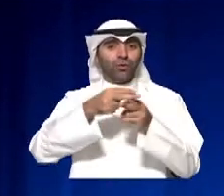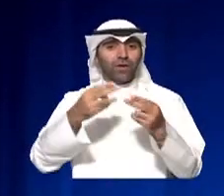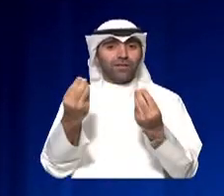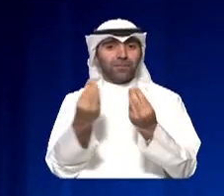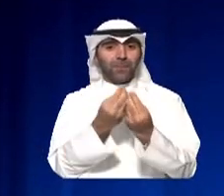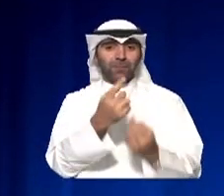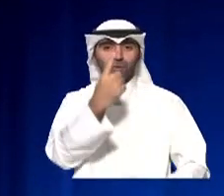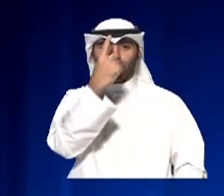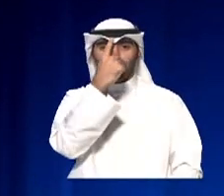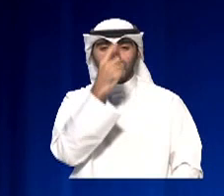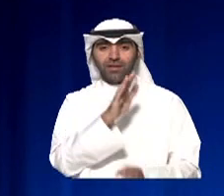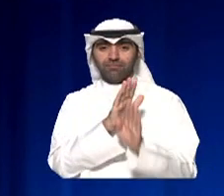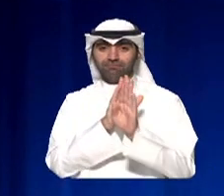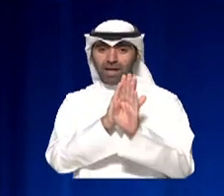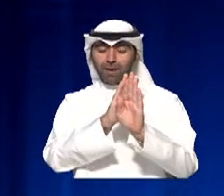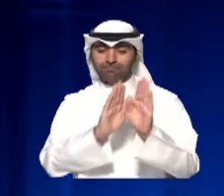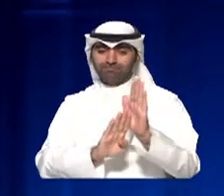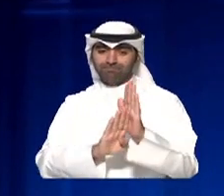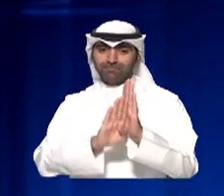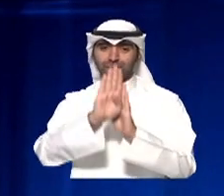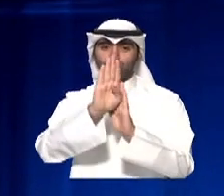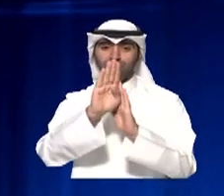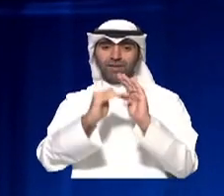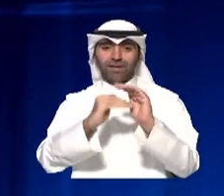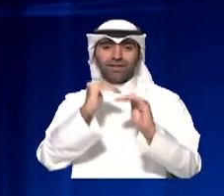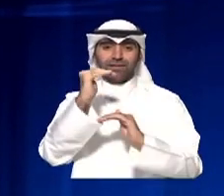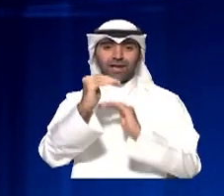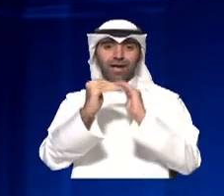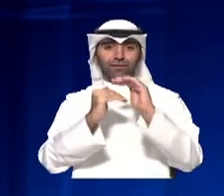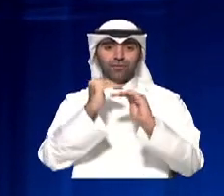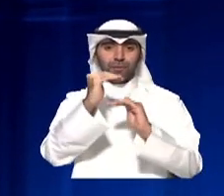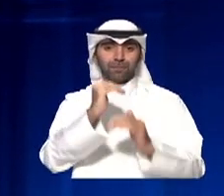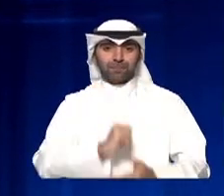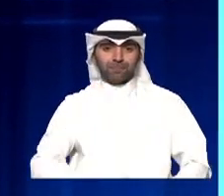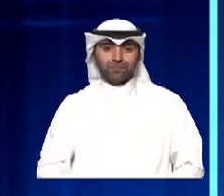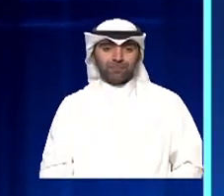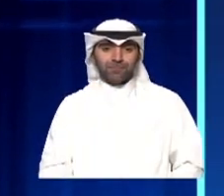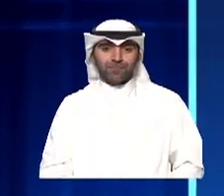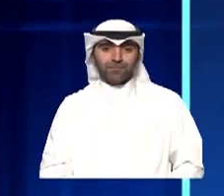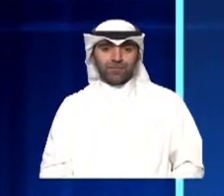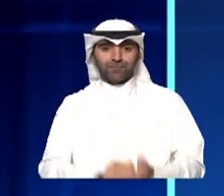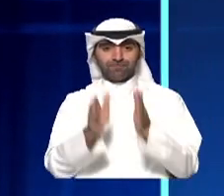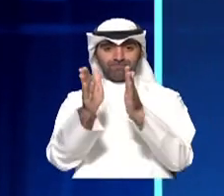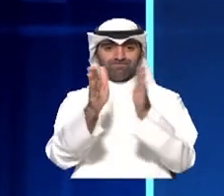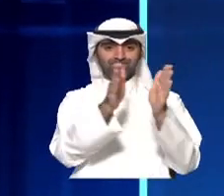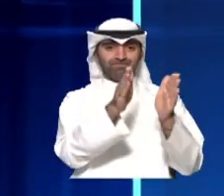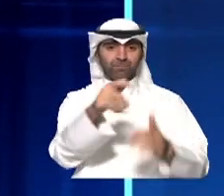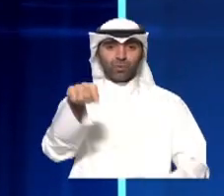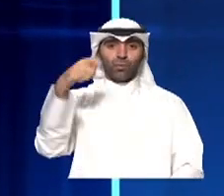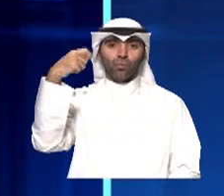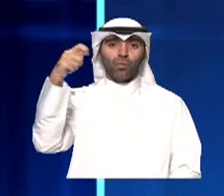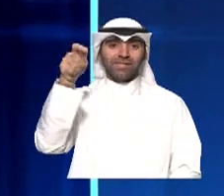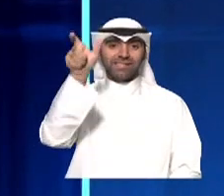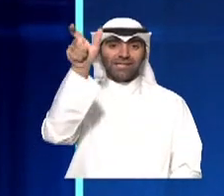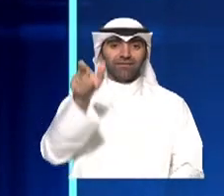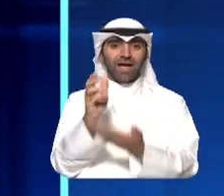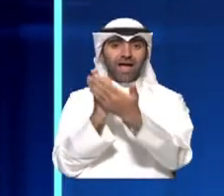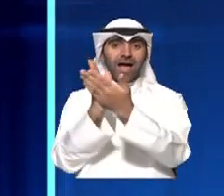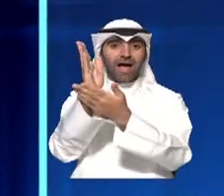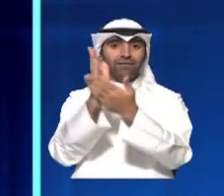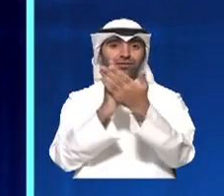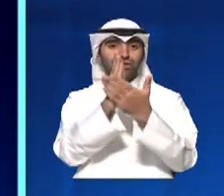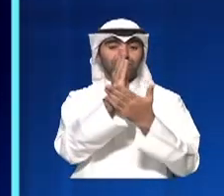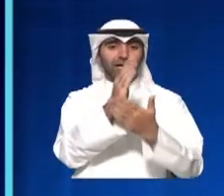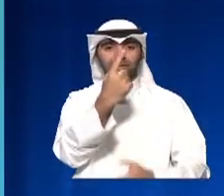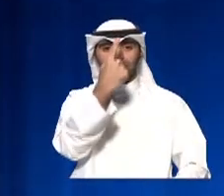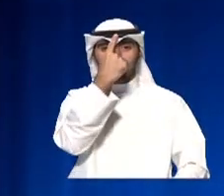دعمهما وتعزيزها. من جانبه أعرب وزير خارجية جمهورية الهند عن تقدير بلاده وشكرها العميق لهذا